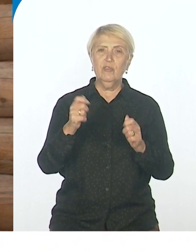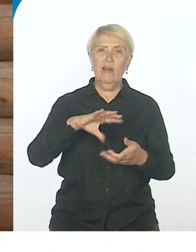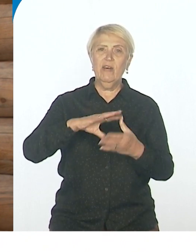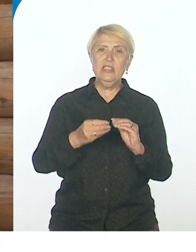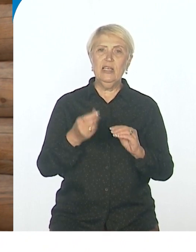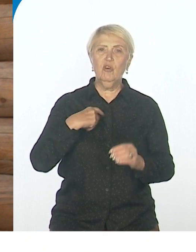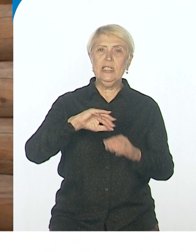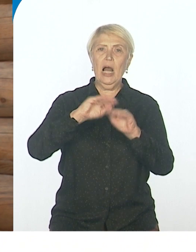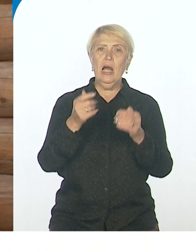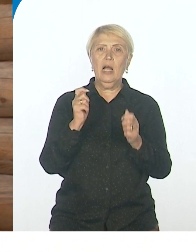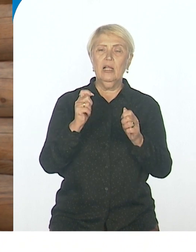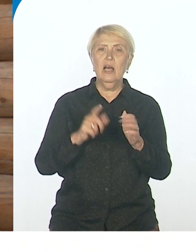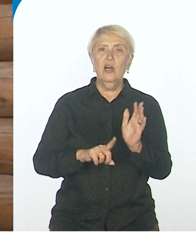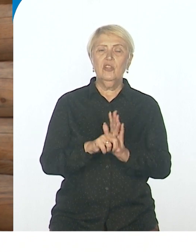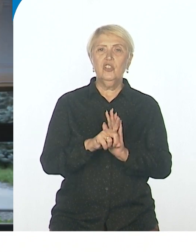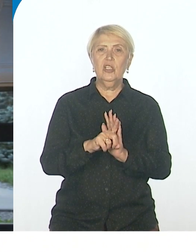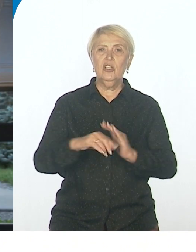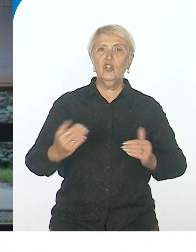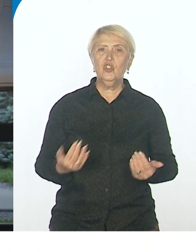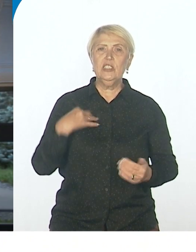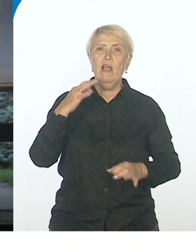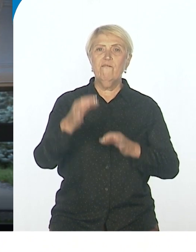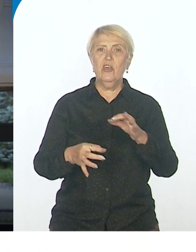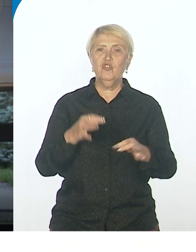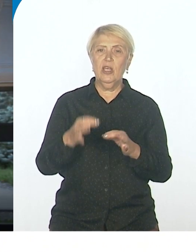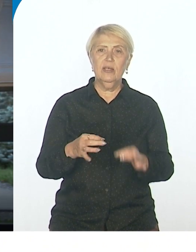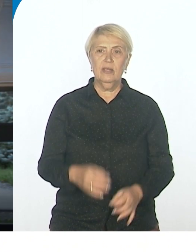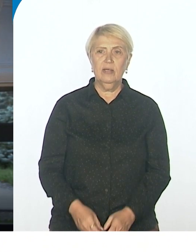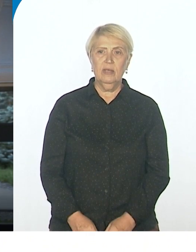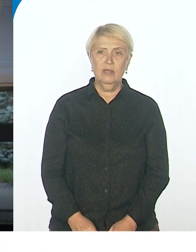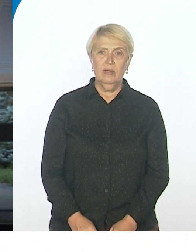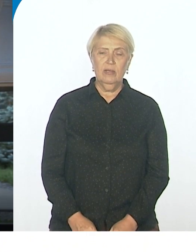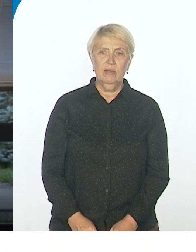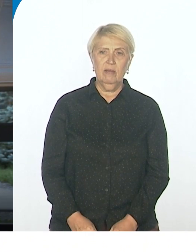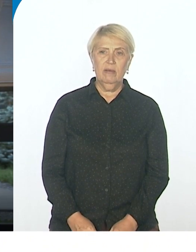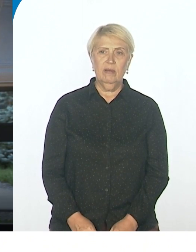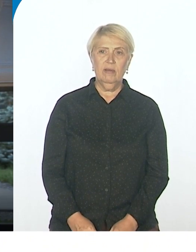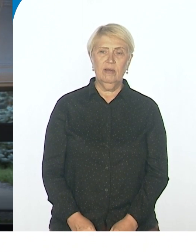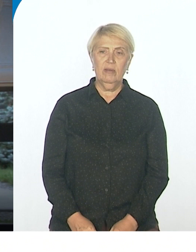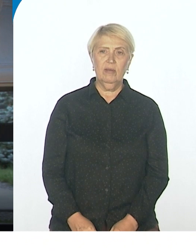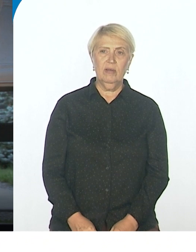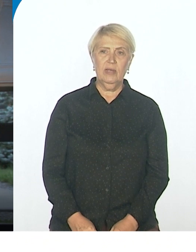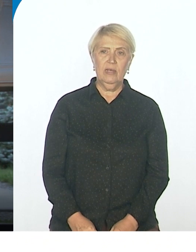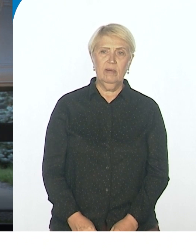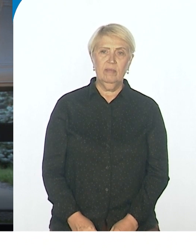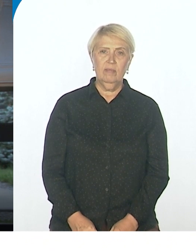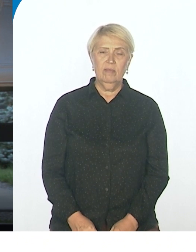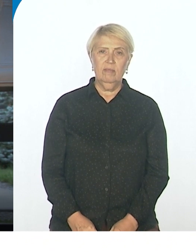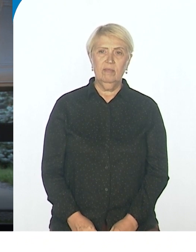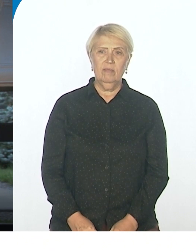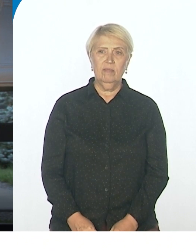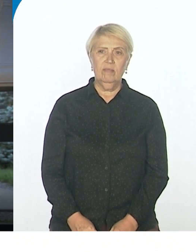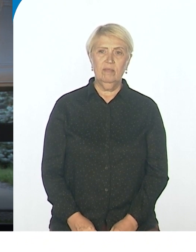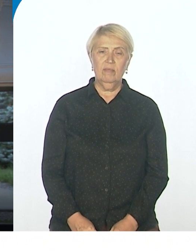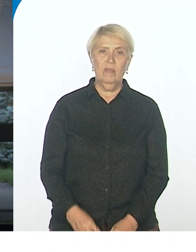Это означает, что началась жизнь вечная. Могу сказать то, что это вообще нелегко. На взгляд кажется то, что ну дергаешь ты за